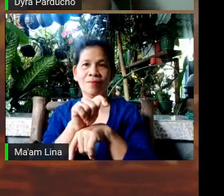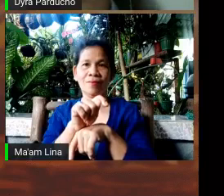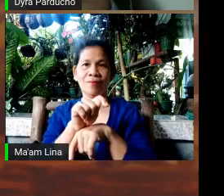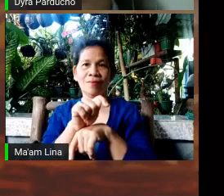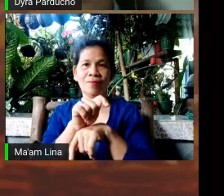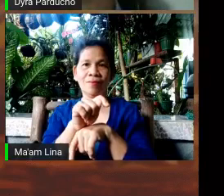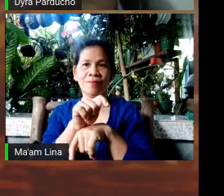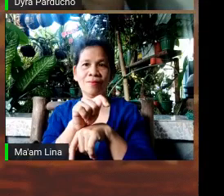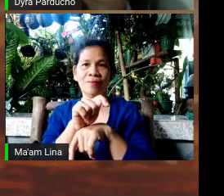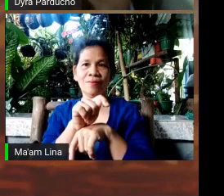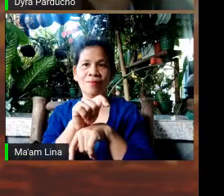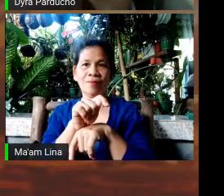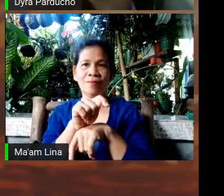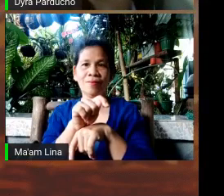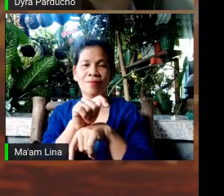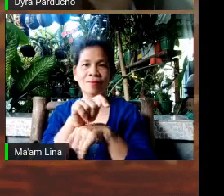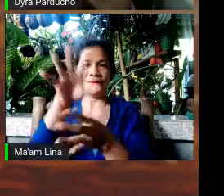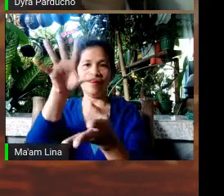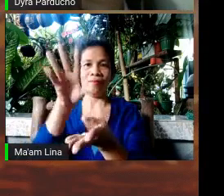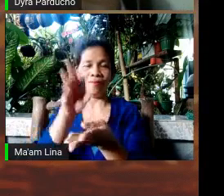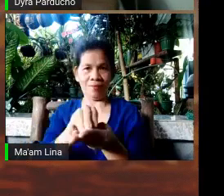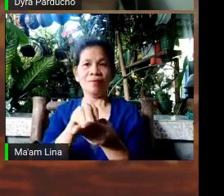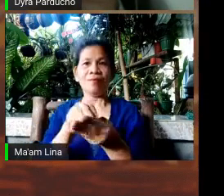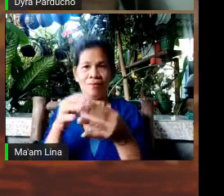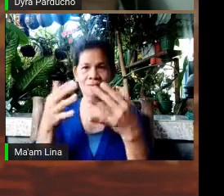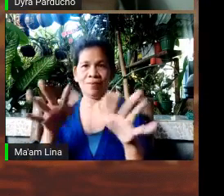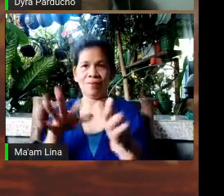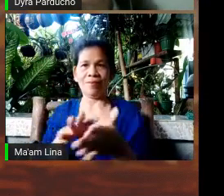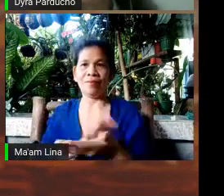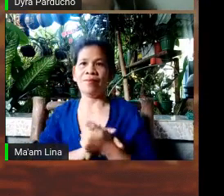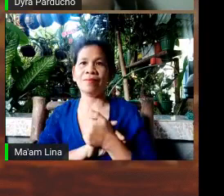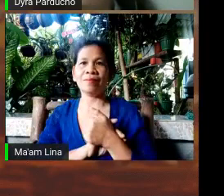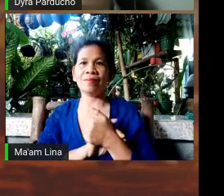summary ko lang po yung nakasulat. Ito po ay